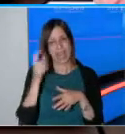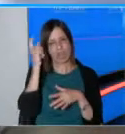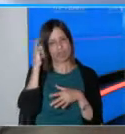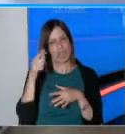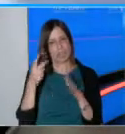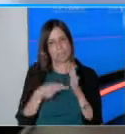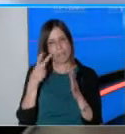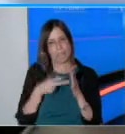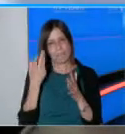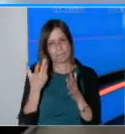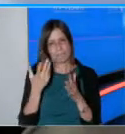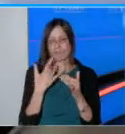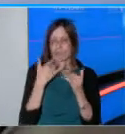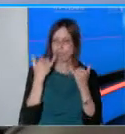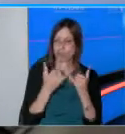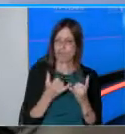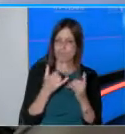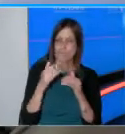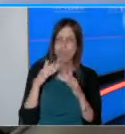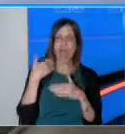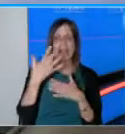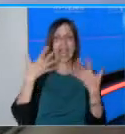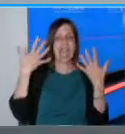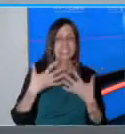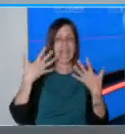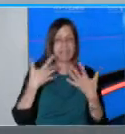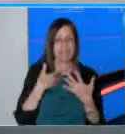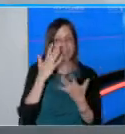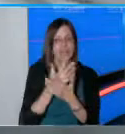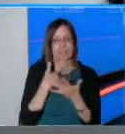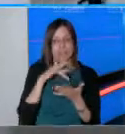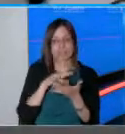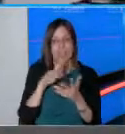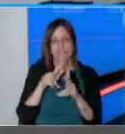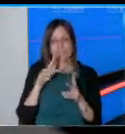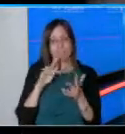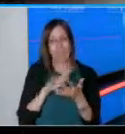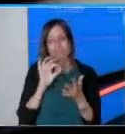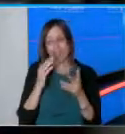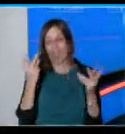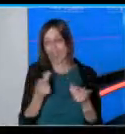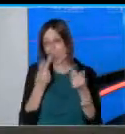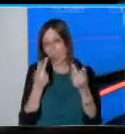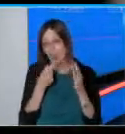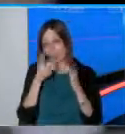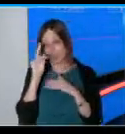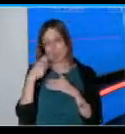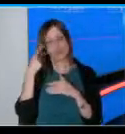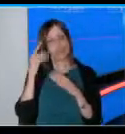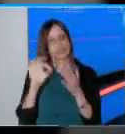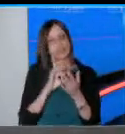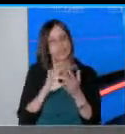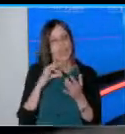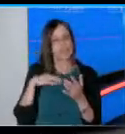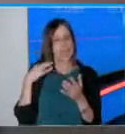עליה פעמיים. והנה עוברים 10 ימים, ואנחנו כבר נמצאים במקום של הקלות. אני חושבת שמשרד הבריאות